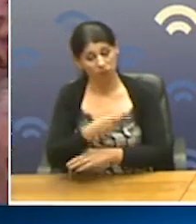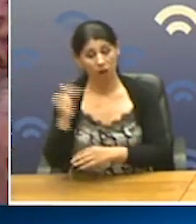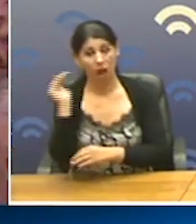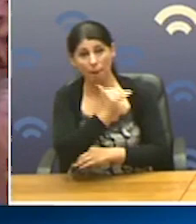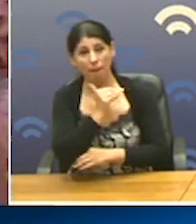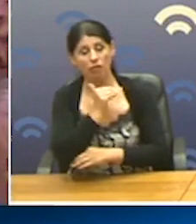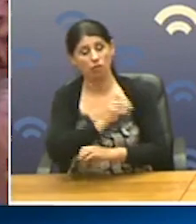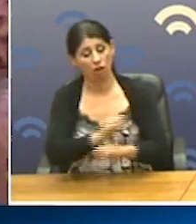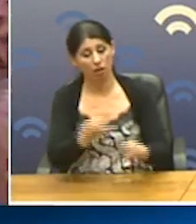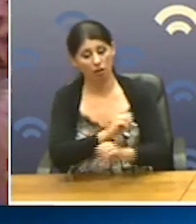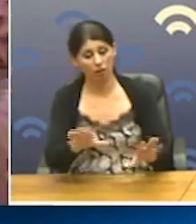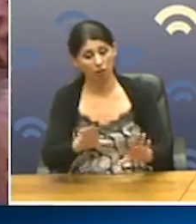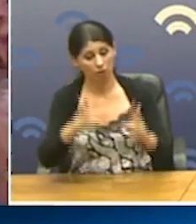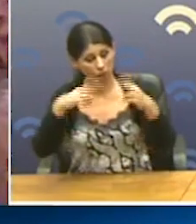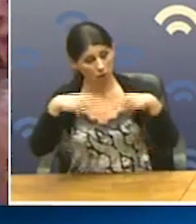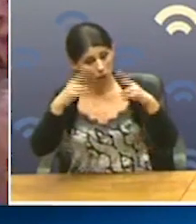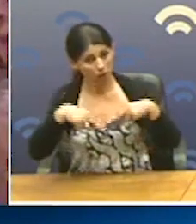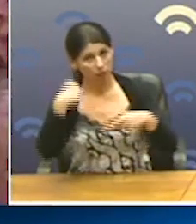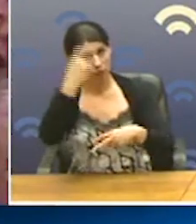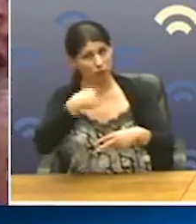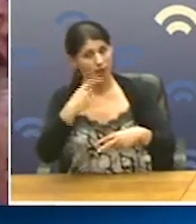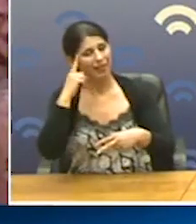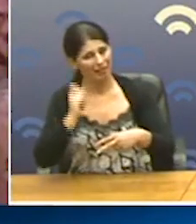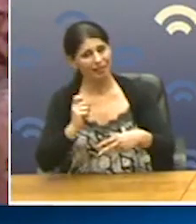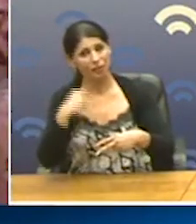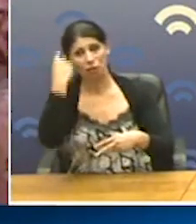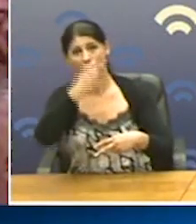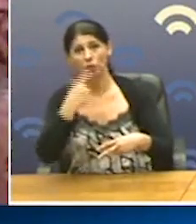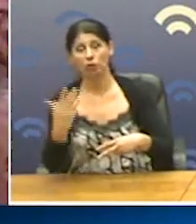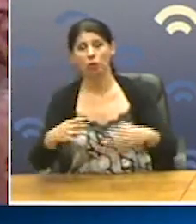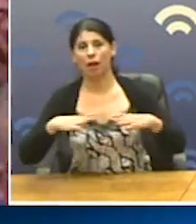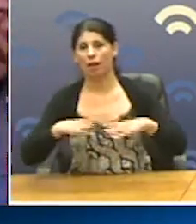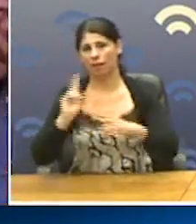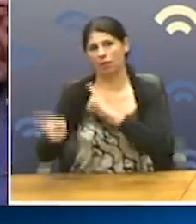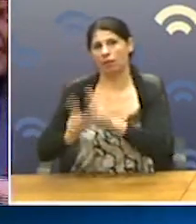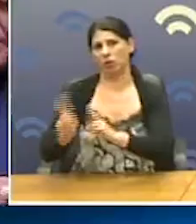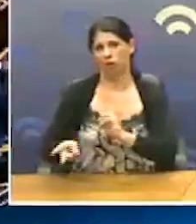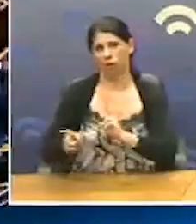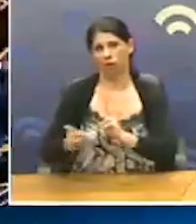να γνωριστείτε καλά προσωπικά, για να γνωρίζετε και το πρόσωπο το οποίο τόσο με τόσο μεγάλη άνεση κατηγορείται.